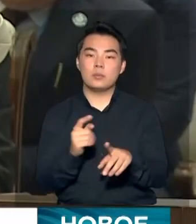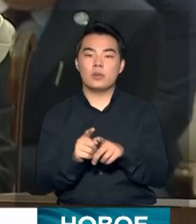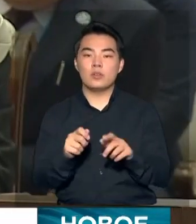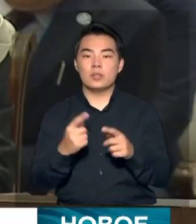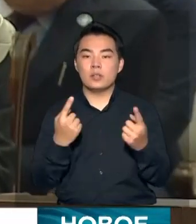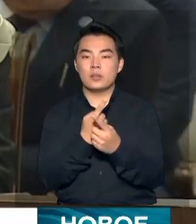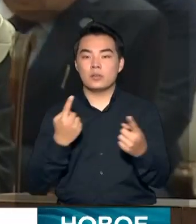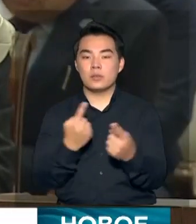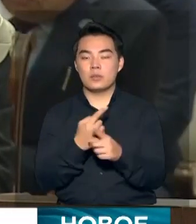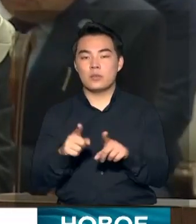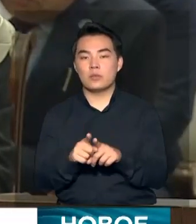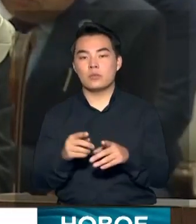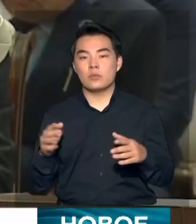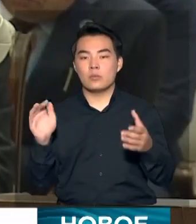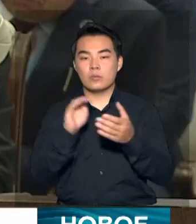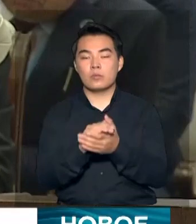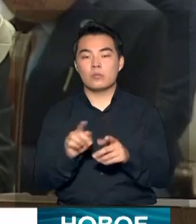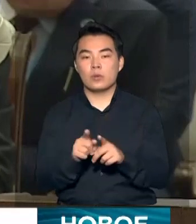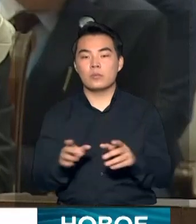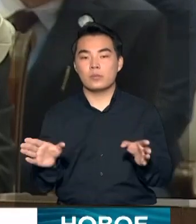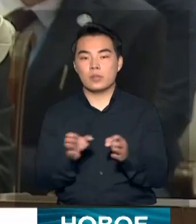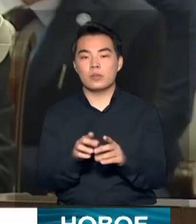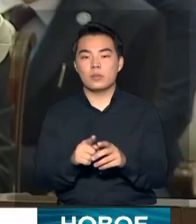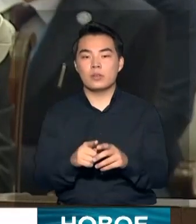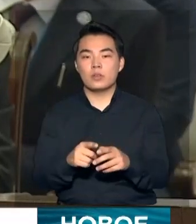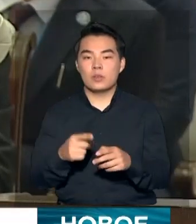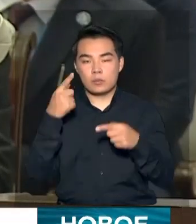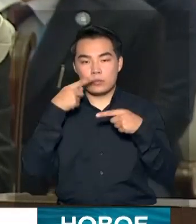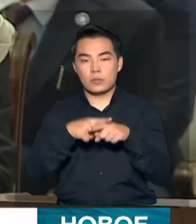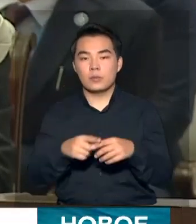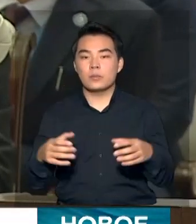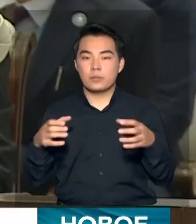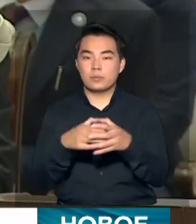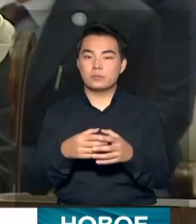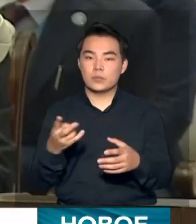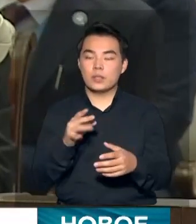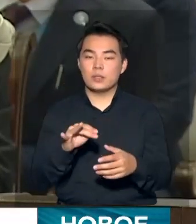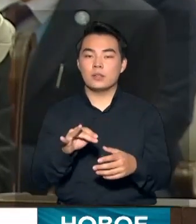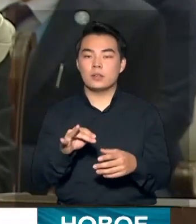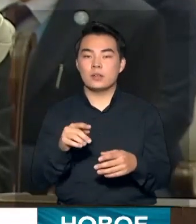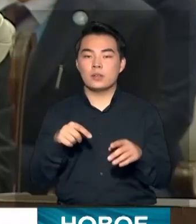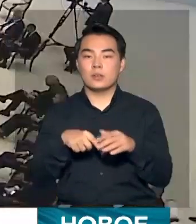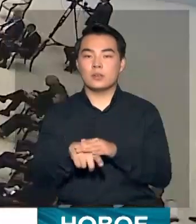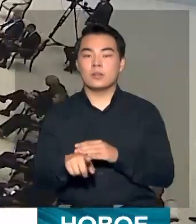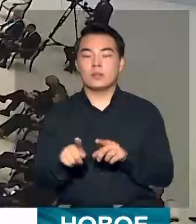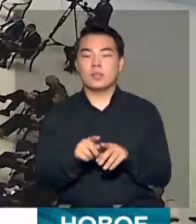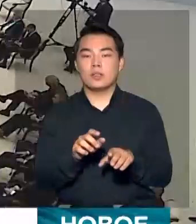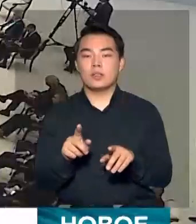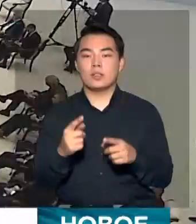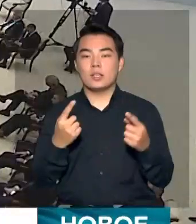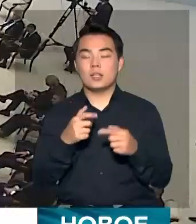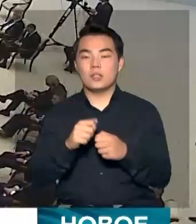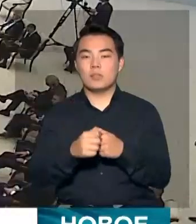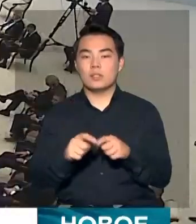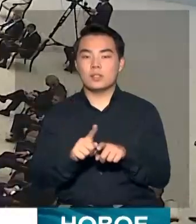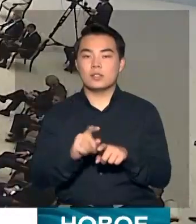структуры торговли, создать совместные экспортно-ориентированные производства, а также развивать инвестиционные связи. В следующем году